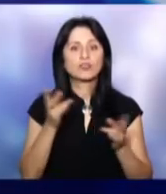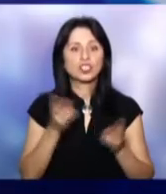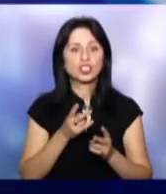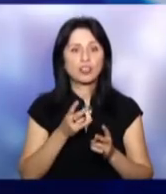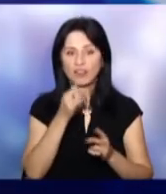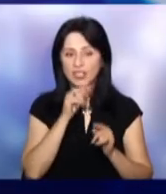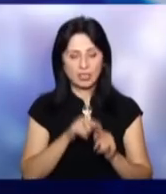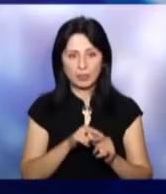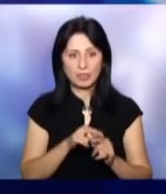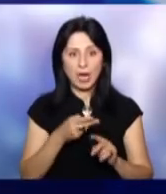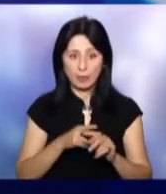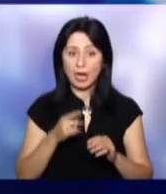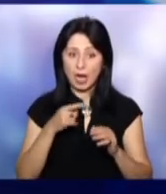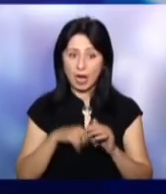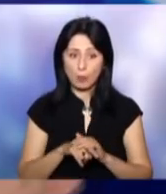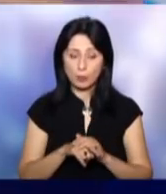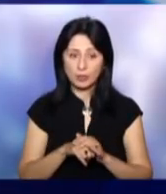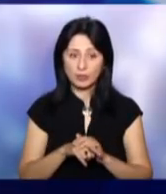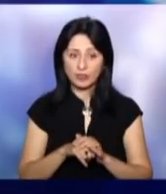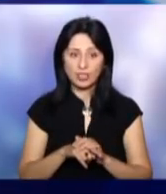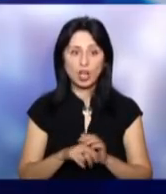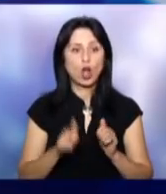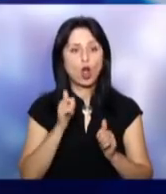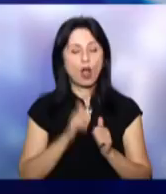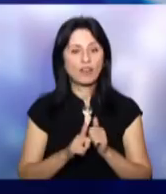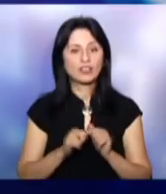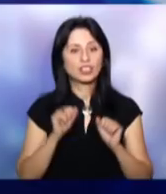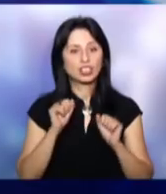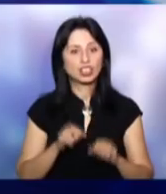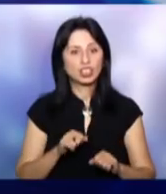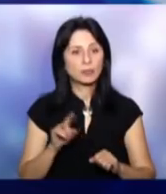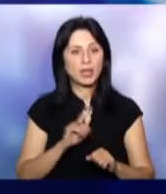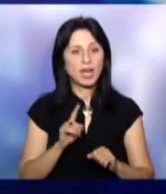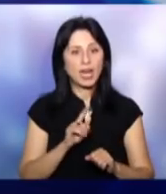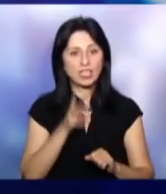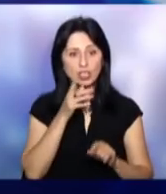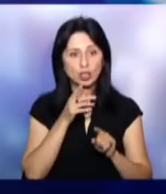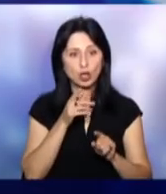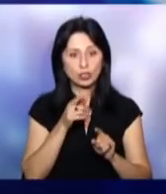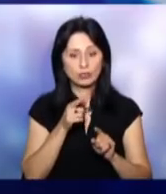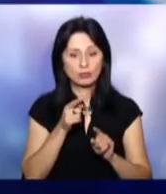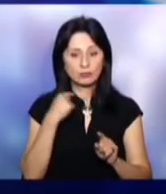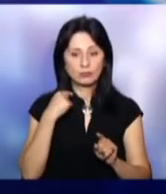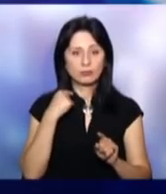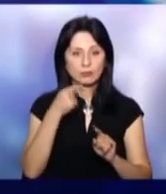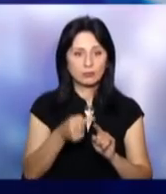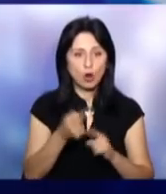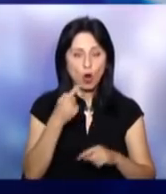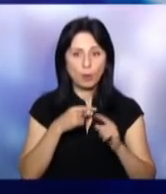ვერც ამას. აქედან გამომდინარე, ყოველთვის შეიძლება ეს სიმპტომი რაღაც მომენტში დაბრუნდეს,